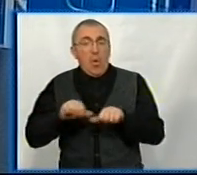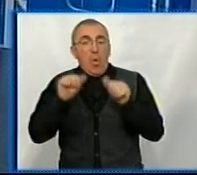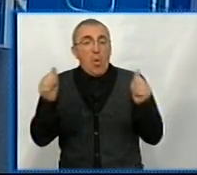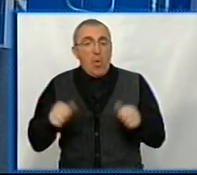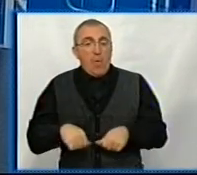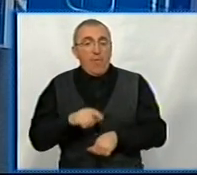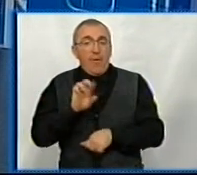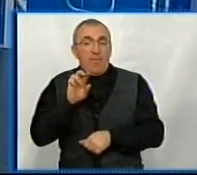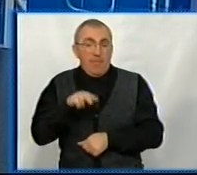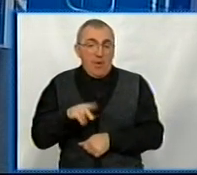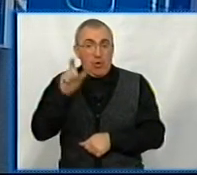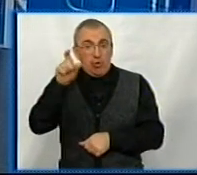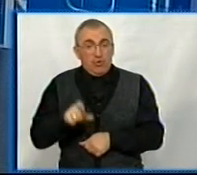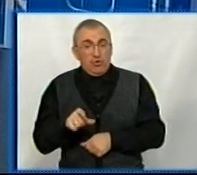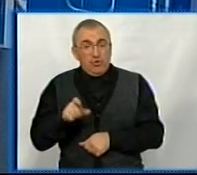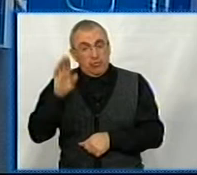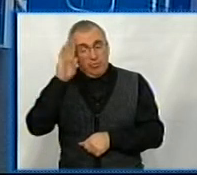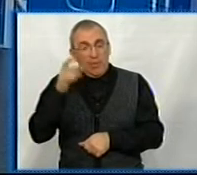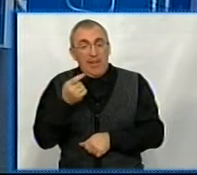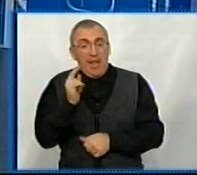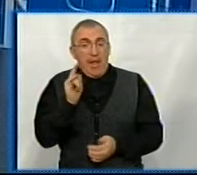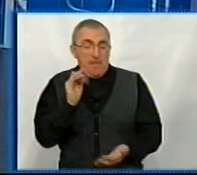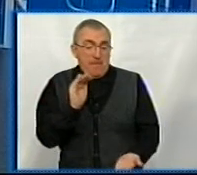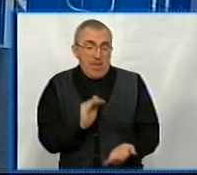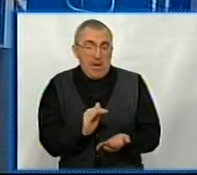наприклад, лікарняний чоловікові на маленьку дитину,